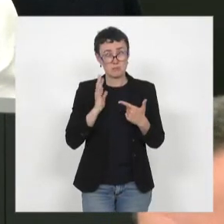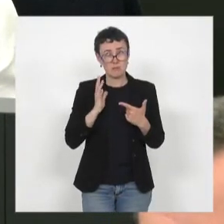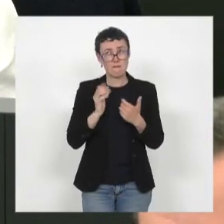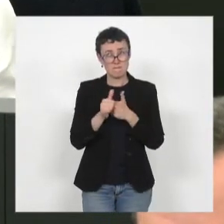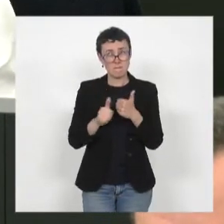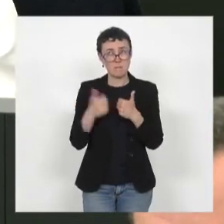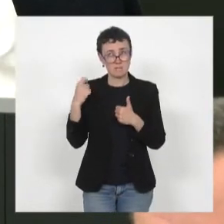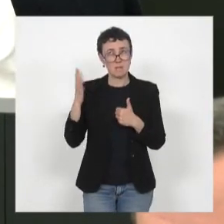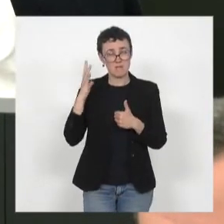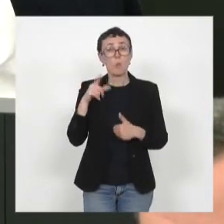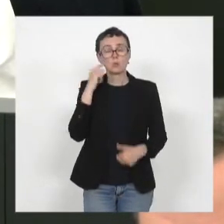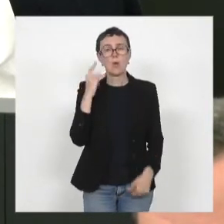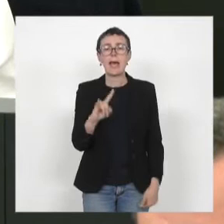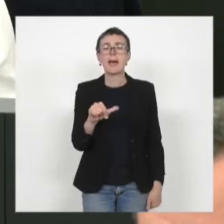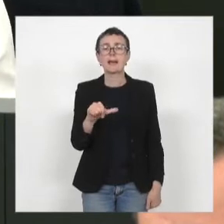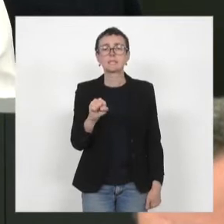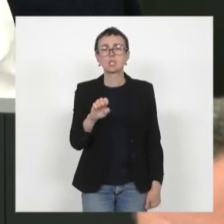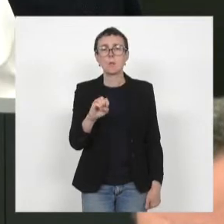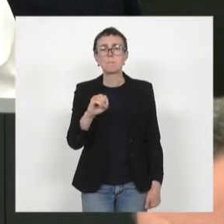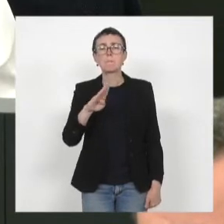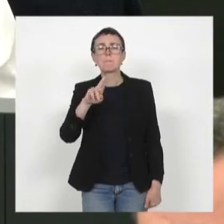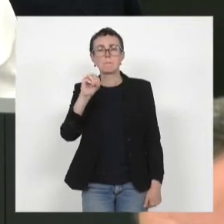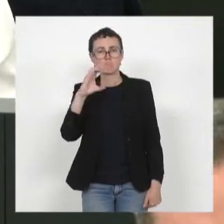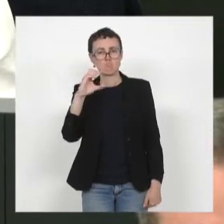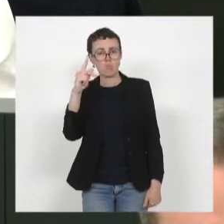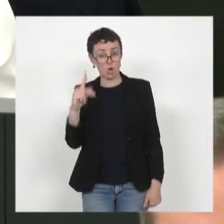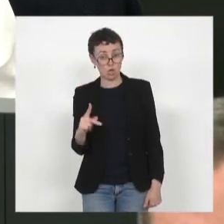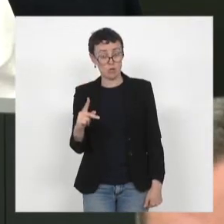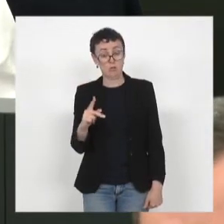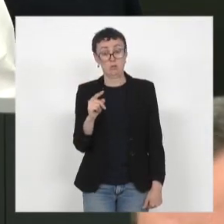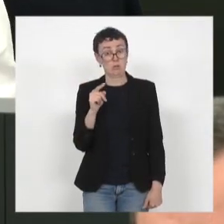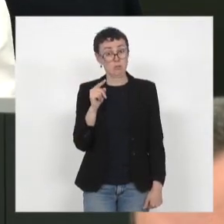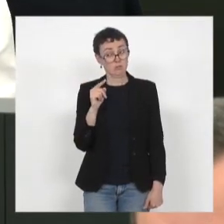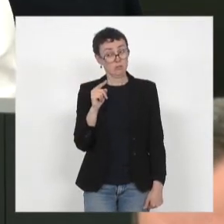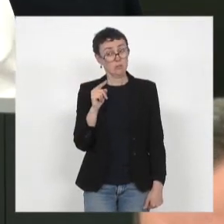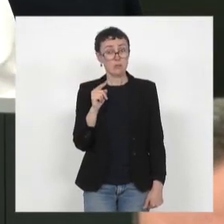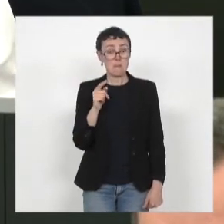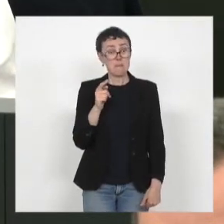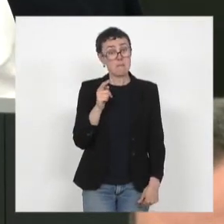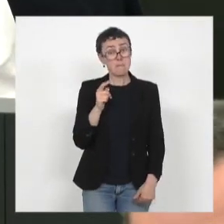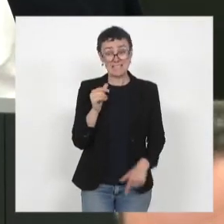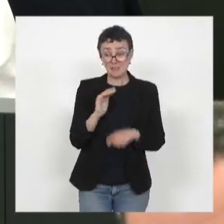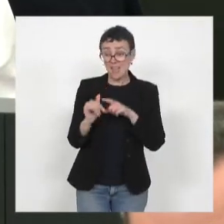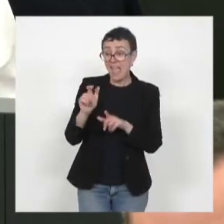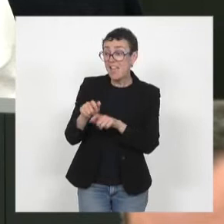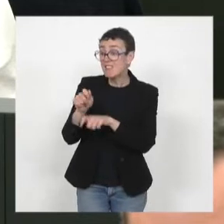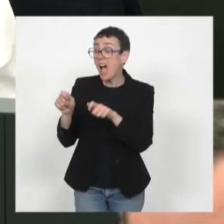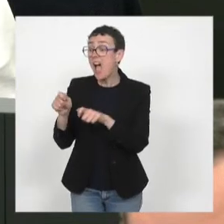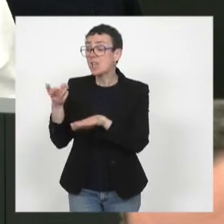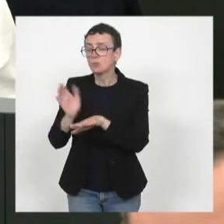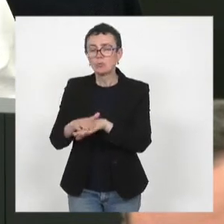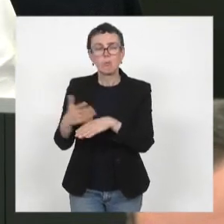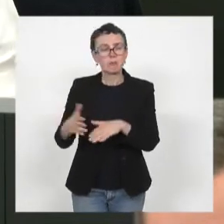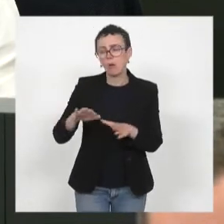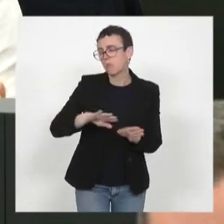au logement et l'habitat, avait patiemment mis en place au mandat précédent. Vous fusionnez l'existant pour le redécouper en tranches,